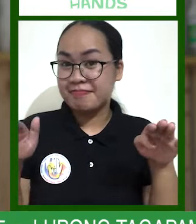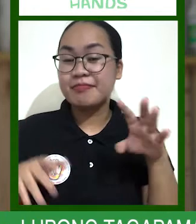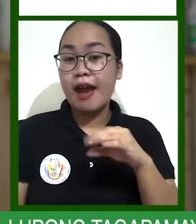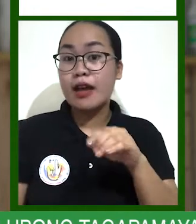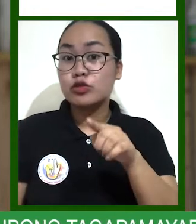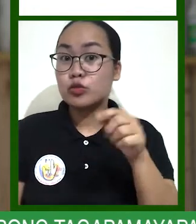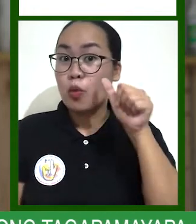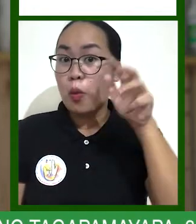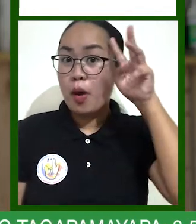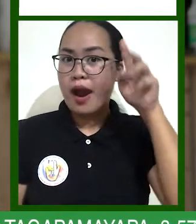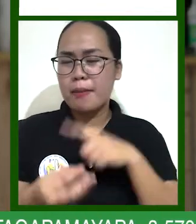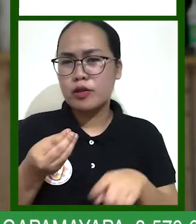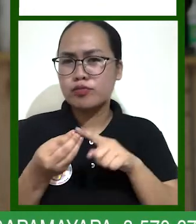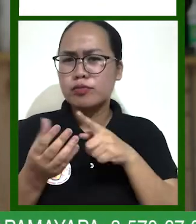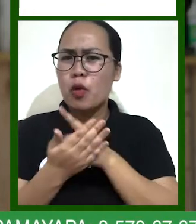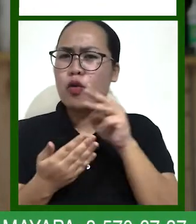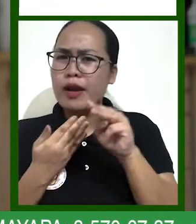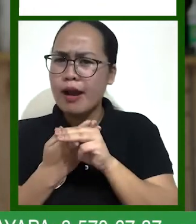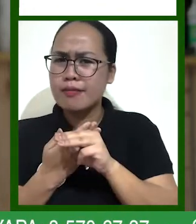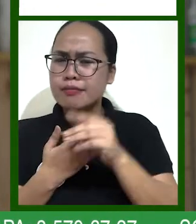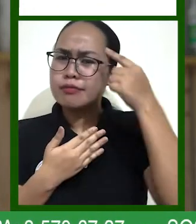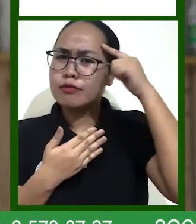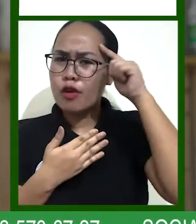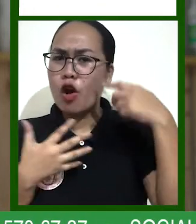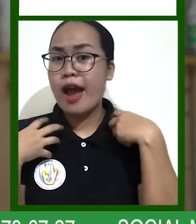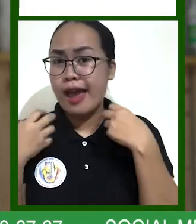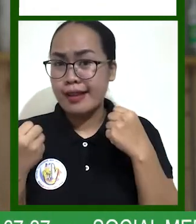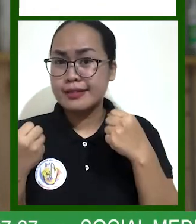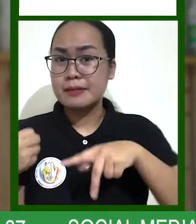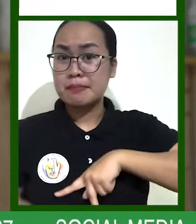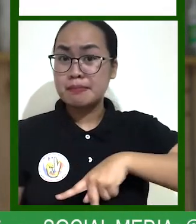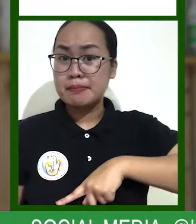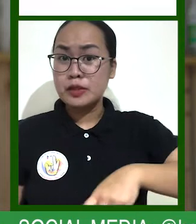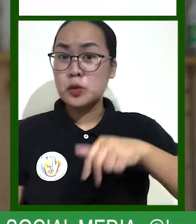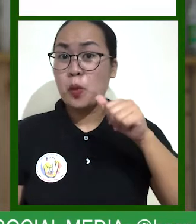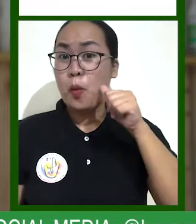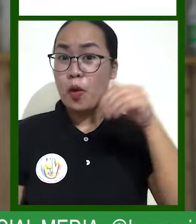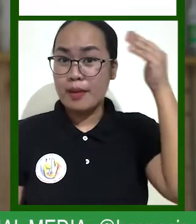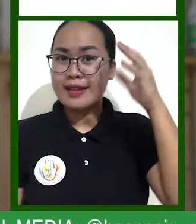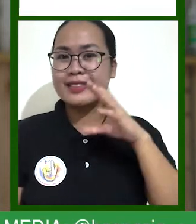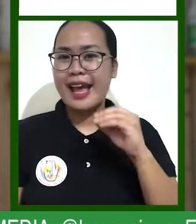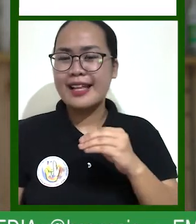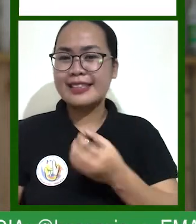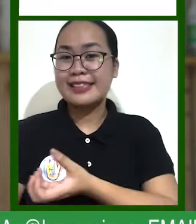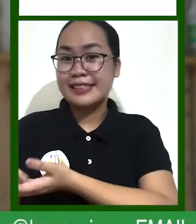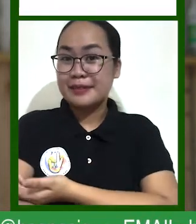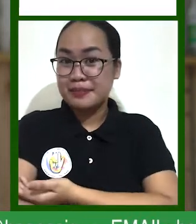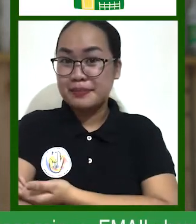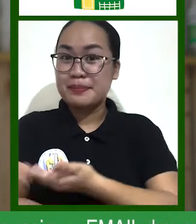naman po natin yung mga programa nating pangkalusugan para sa mga buntis at sa mga lactating mothers ay tuloy-tuloy din